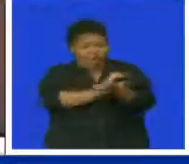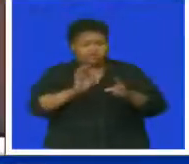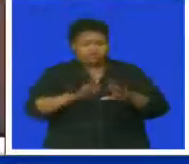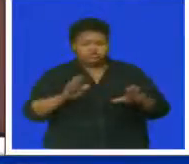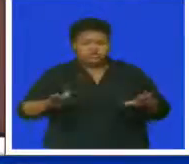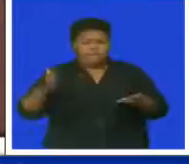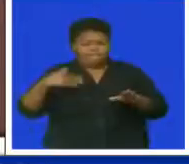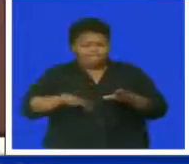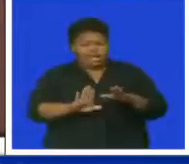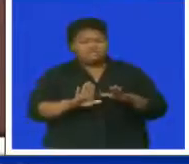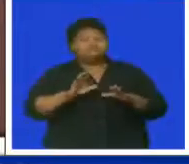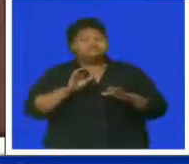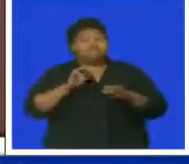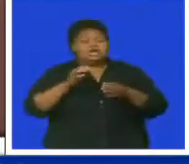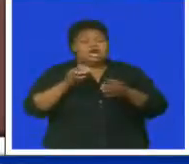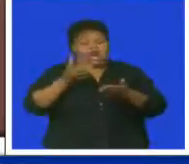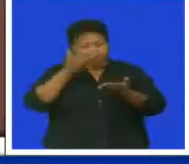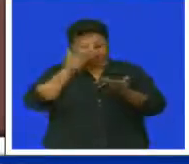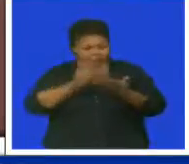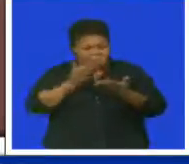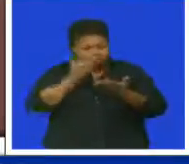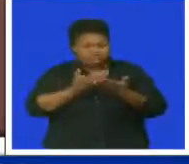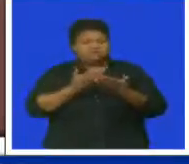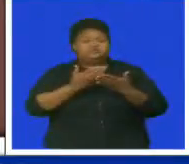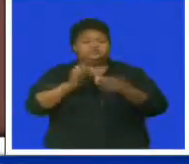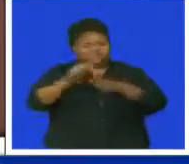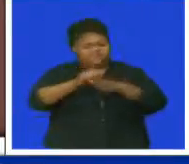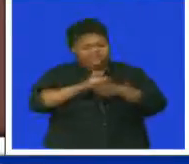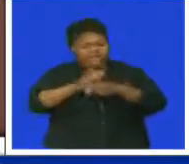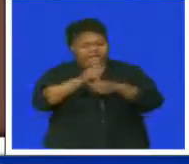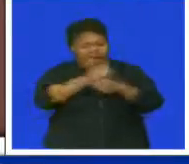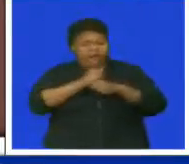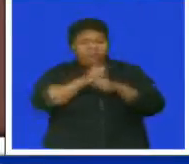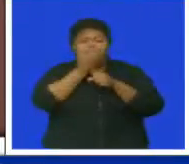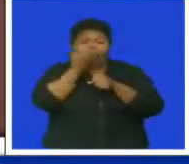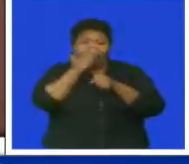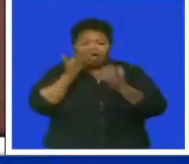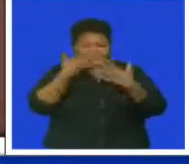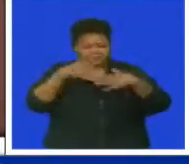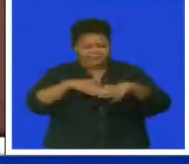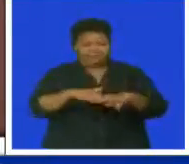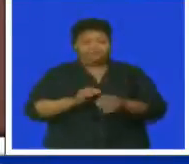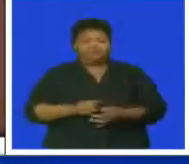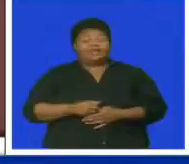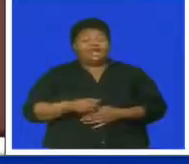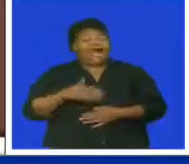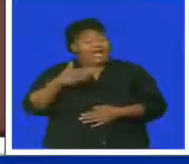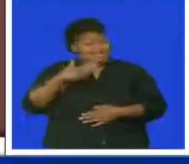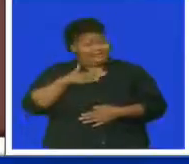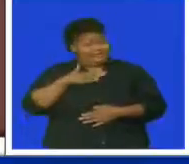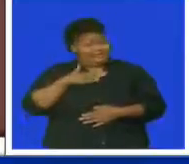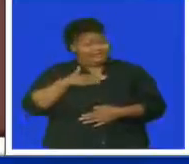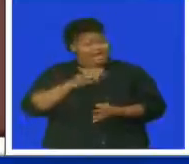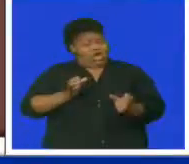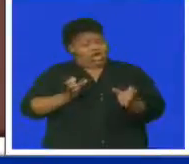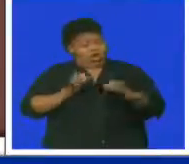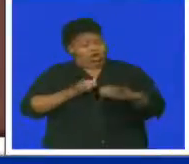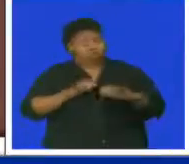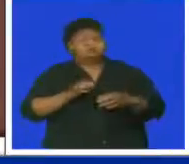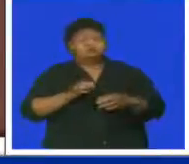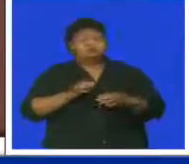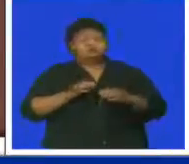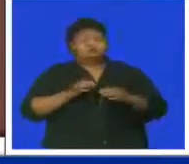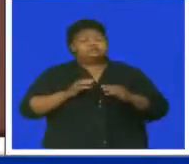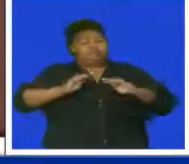nabo lobucala. Thine silibandla lesitakwenda nalesikwendako ukuthi sifundzise emaSwati kakhulu ngoba lobucala wena sisilokubanga